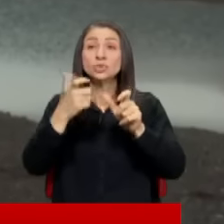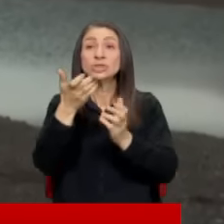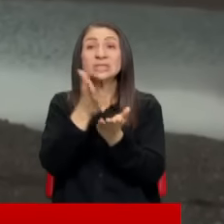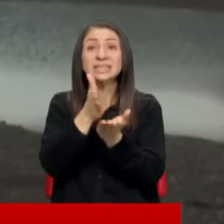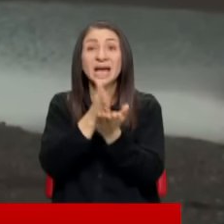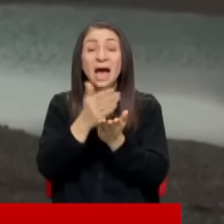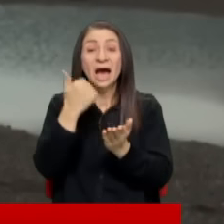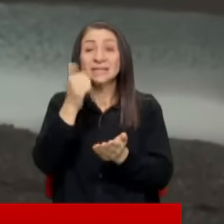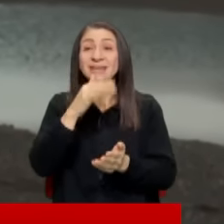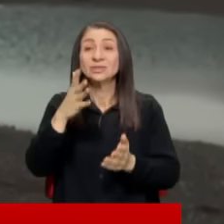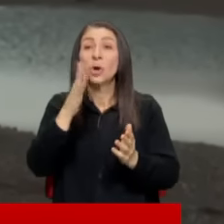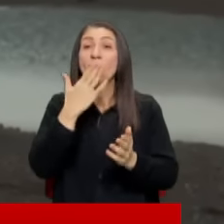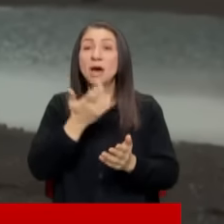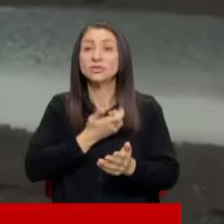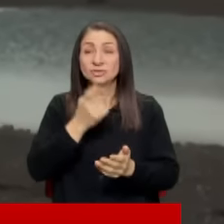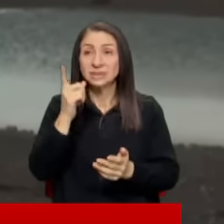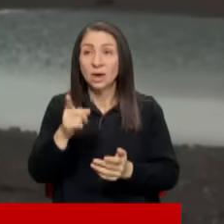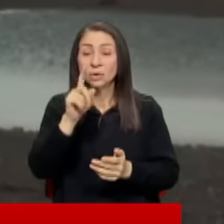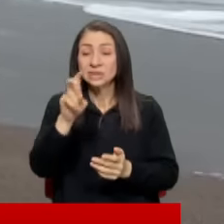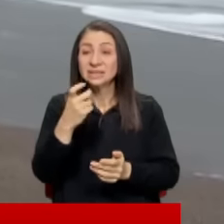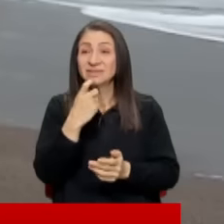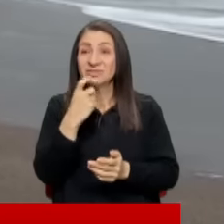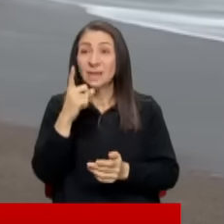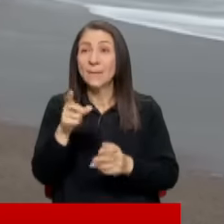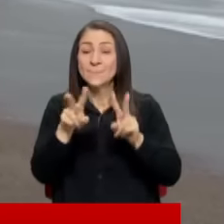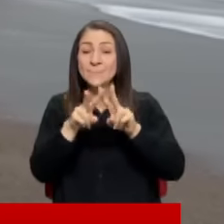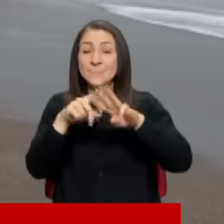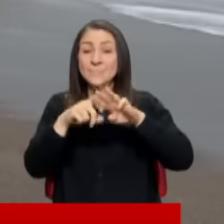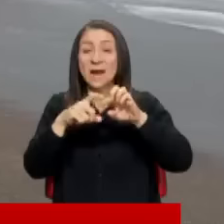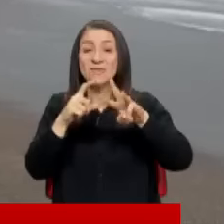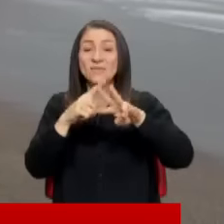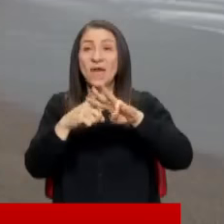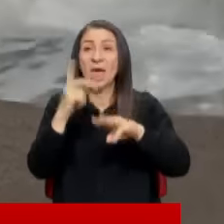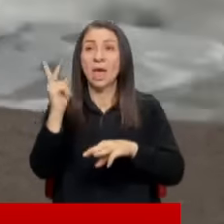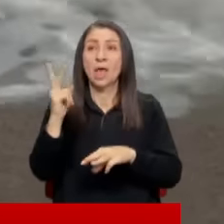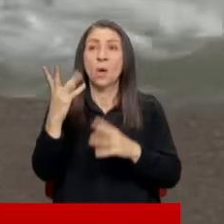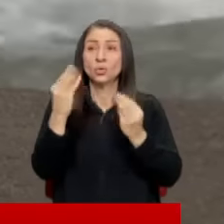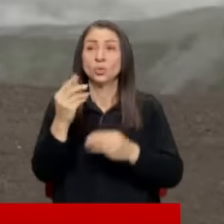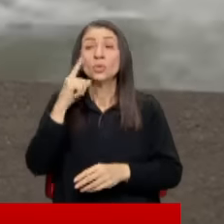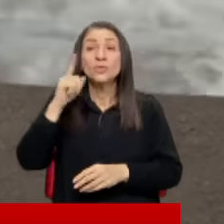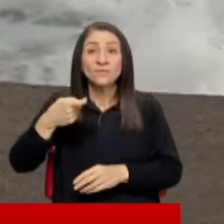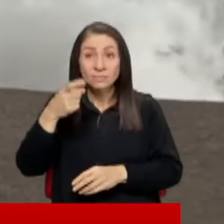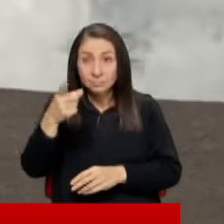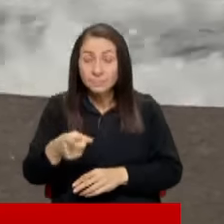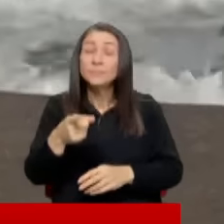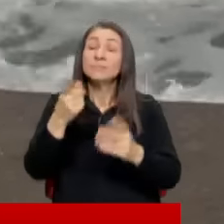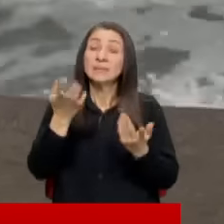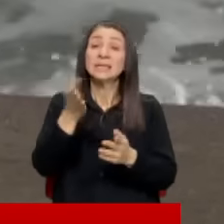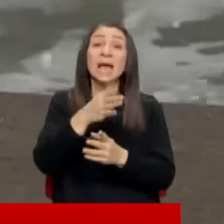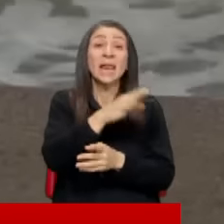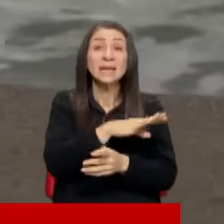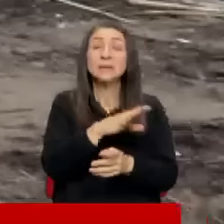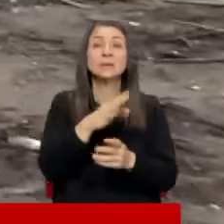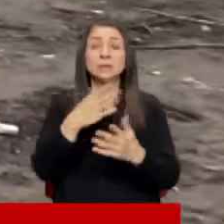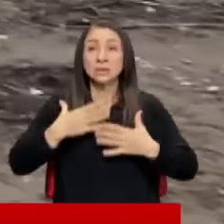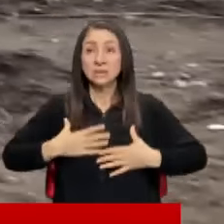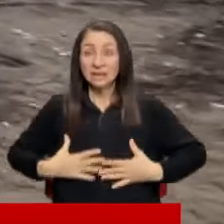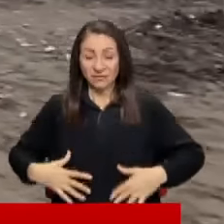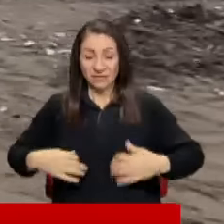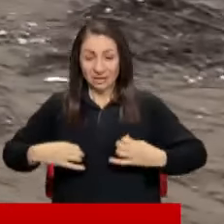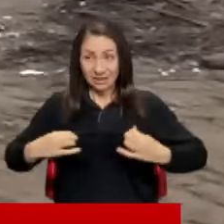cenazenin Akdeniz Üniversitesi öğrencisi 18 yaşındaki Merve Şevval Elmas'a ait olduğu belirlenmişti. Diğerlerinin ise